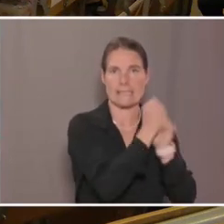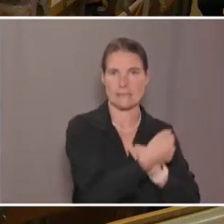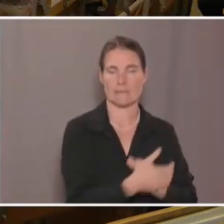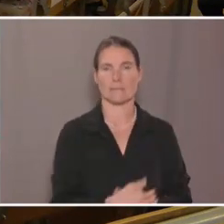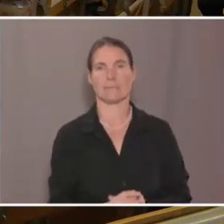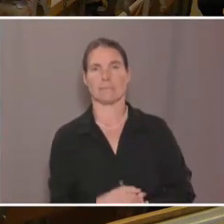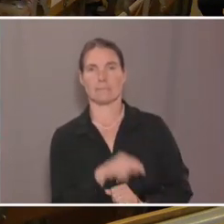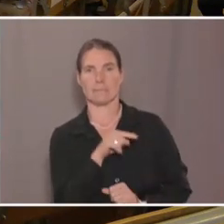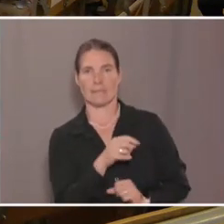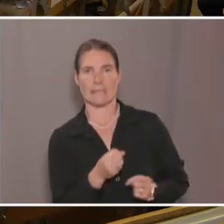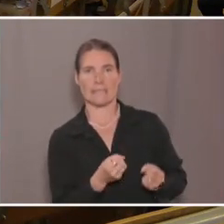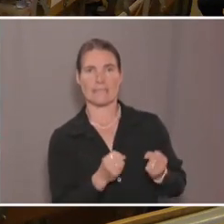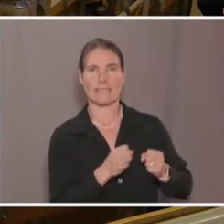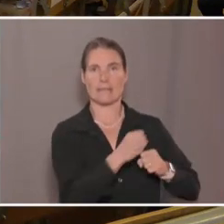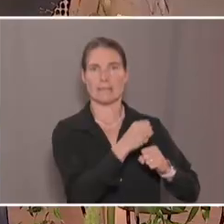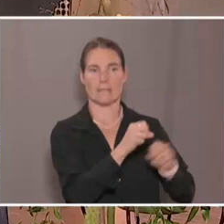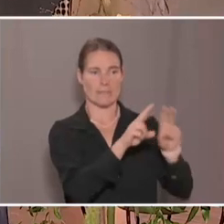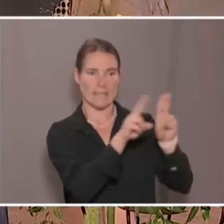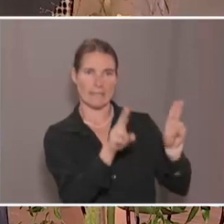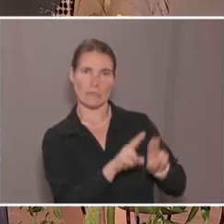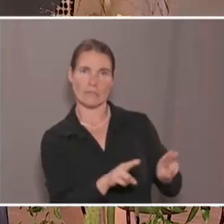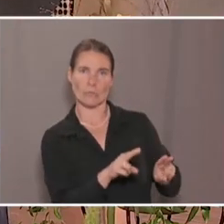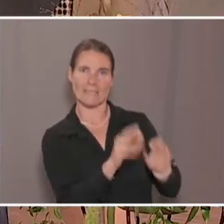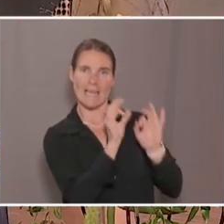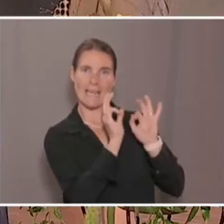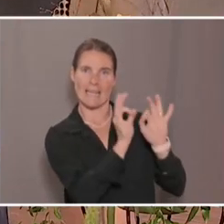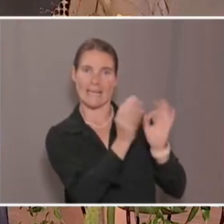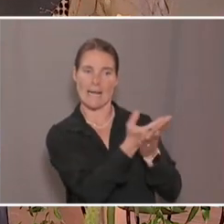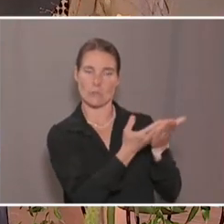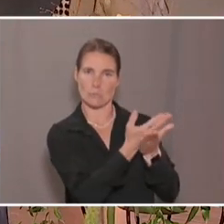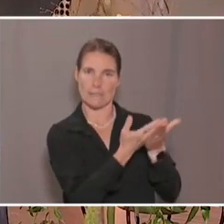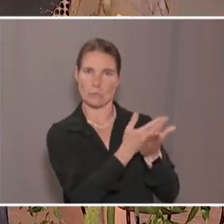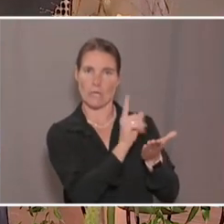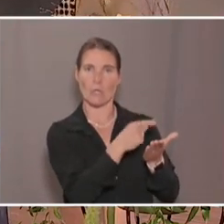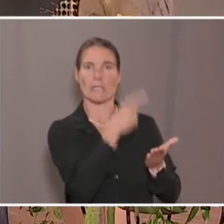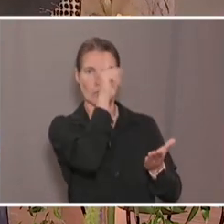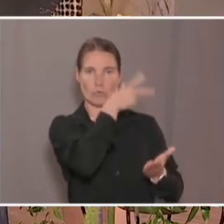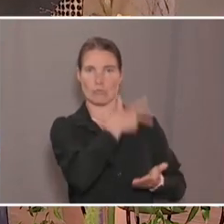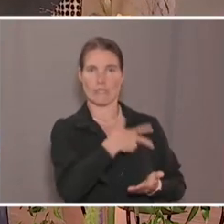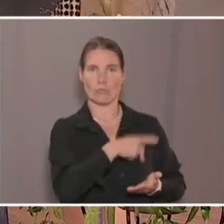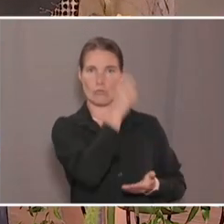erfreulichen Initiativen in der Internationalisierung der Lehrkräftebildung möchte ich hier die deutsch-dänischen Studiengänge besonders